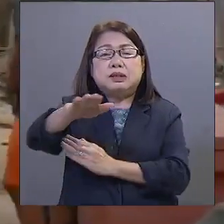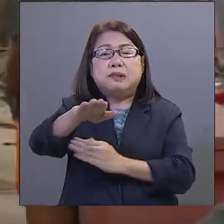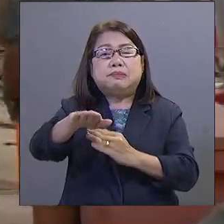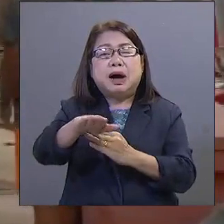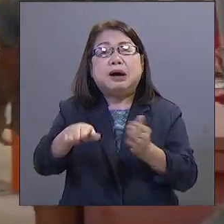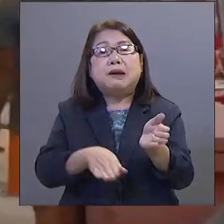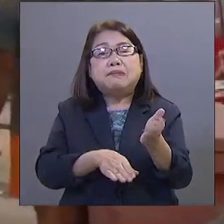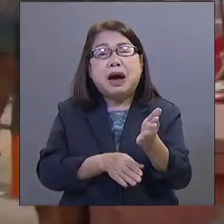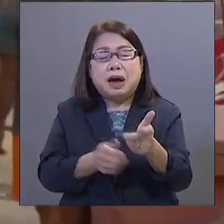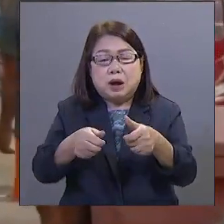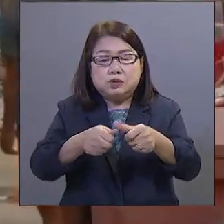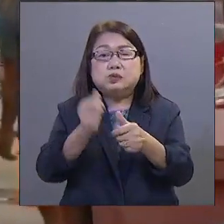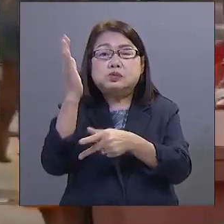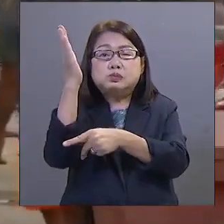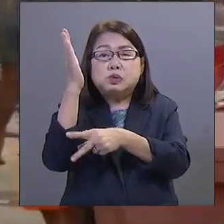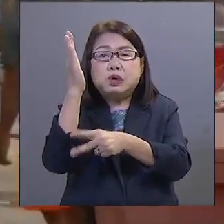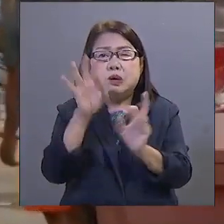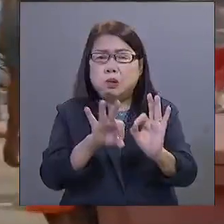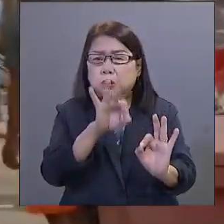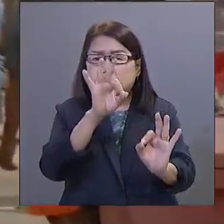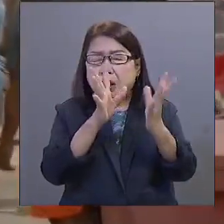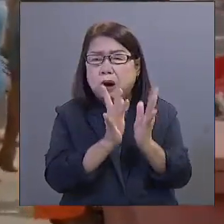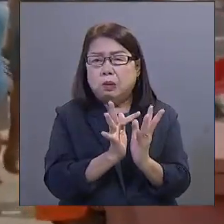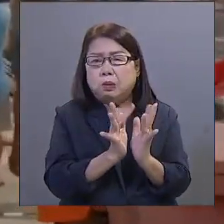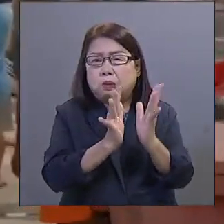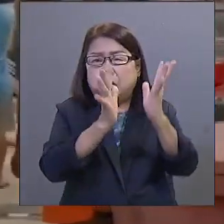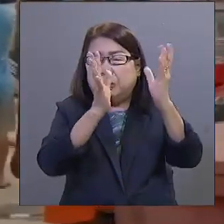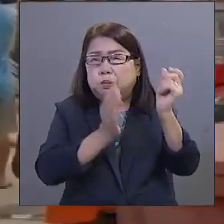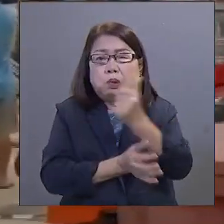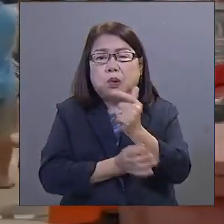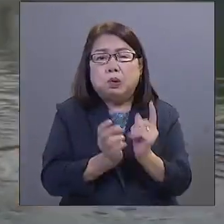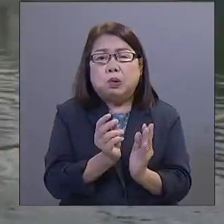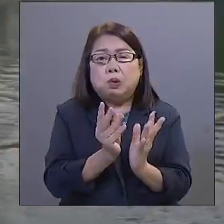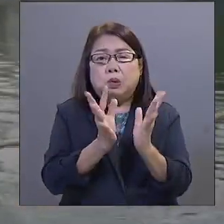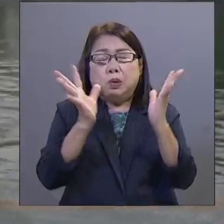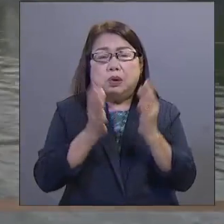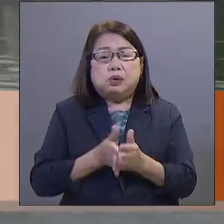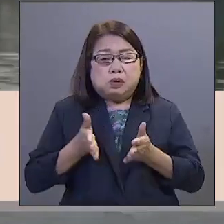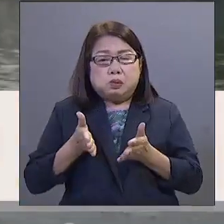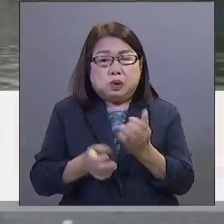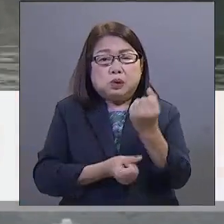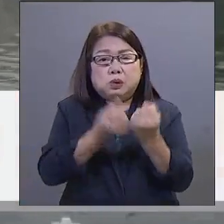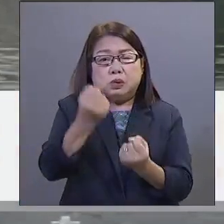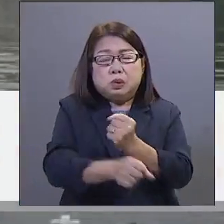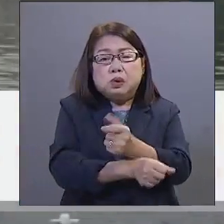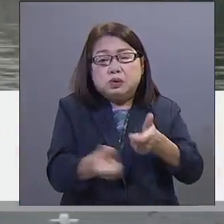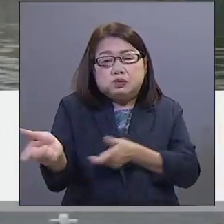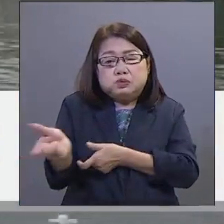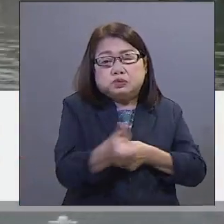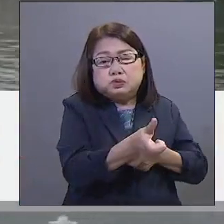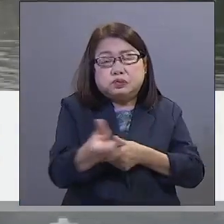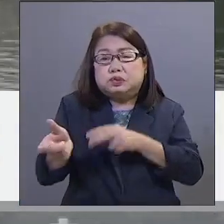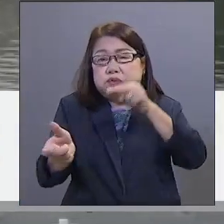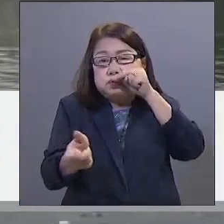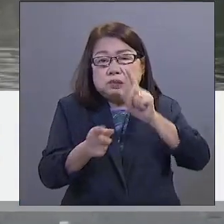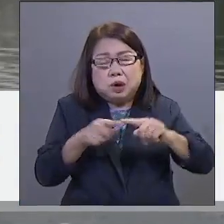ภอเมืองภูเก็ตค่ะซึ่งถูกเพลิงลุกไหม้อย่างรวดเร็วค่ะหน่วยดับเพลิงจากหลายพื้นที่เข้าเร่งระงับเพลิงแต่ก็เป็นไปด้วยความ